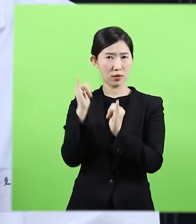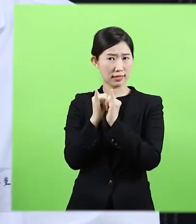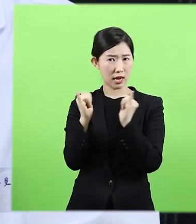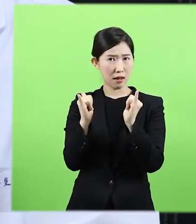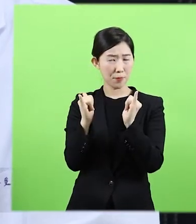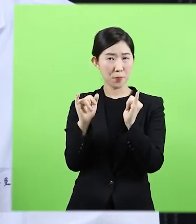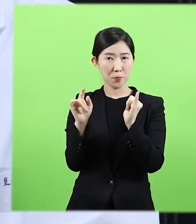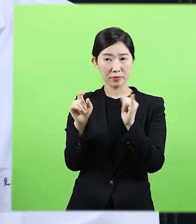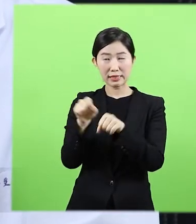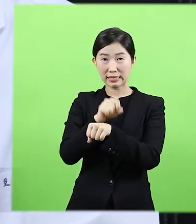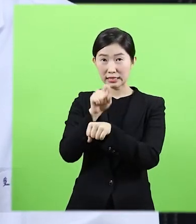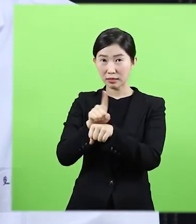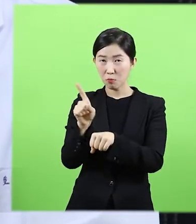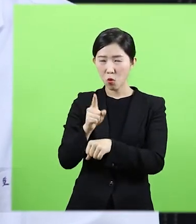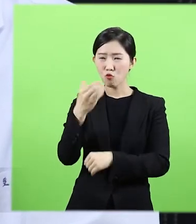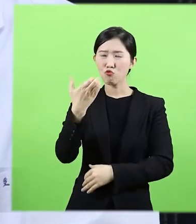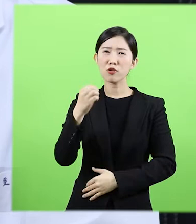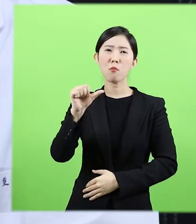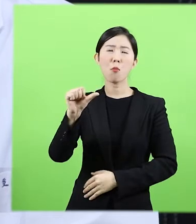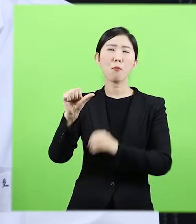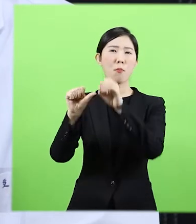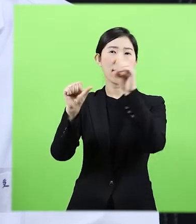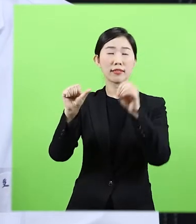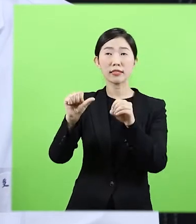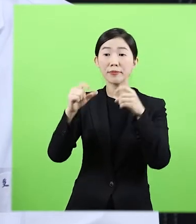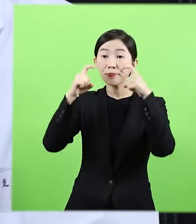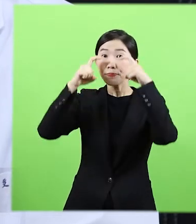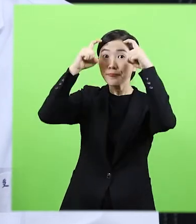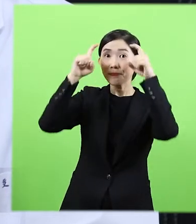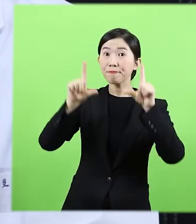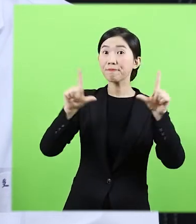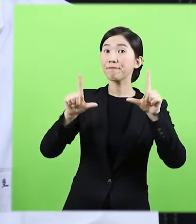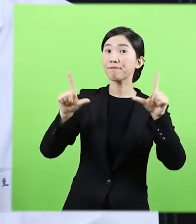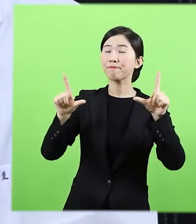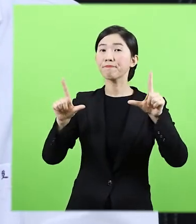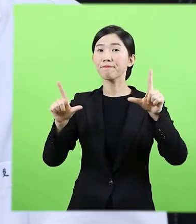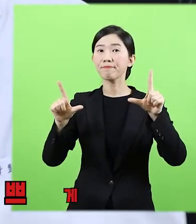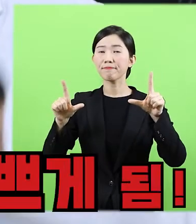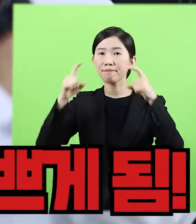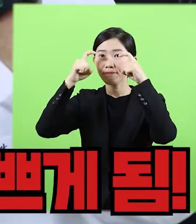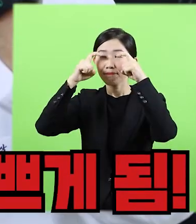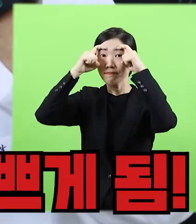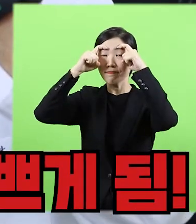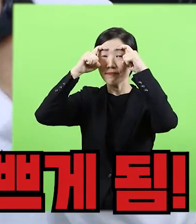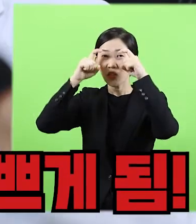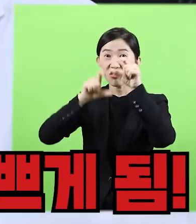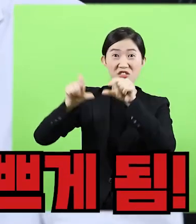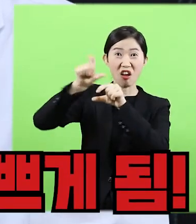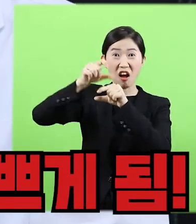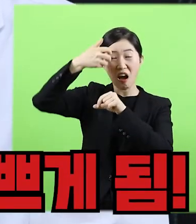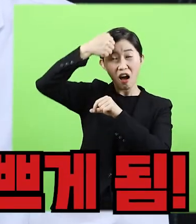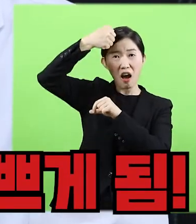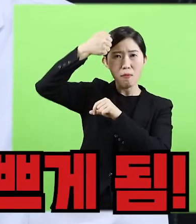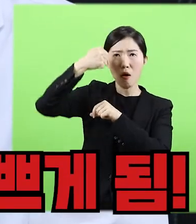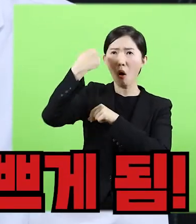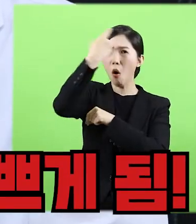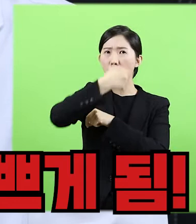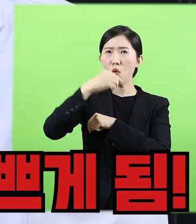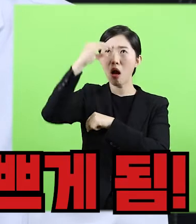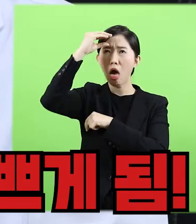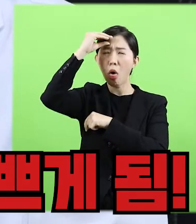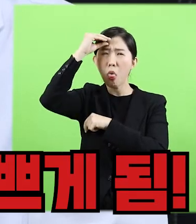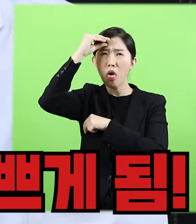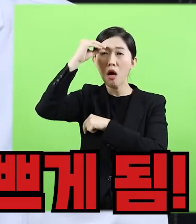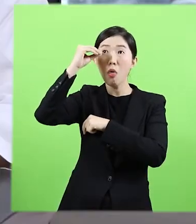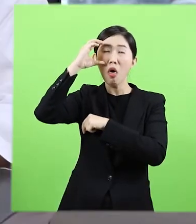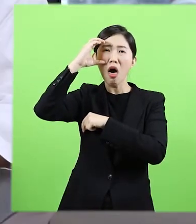거의 95% 이상이 눈썹을 들고 사는 경우가 많기 때문에 눈썹을 위로 들리면 얼굴의 비율이 맞지